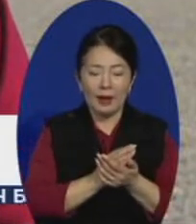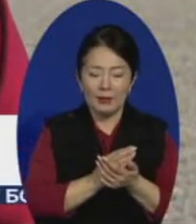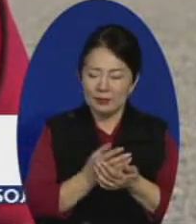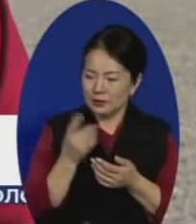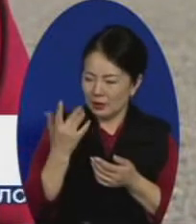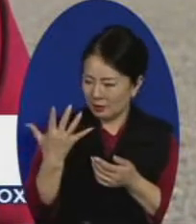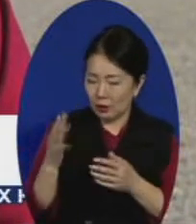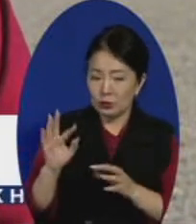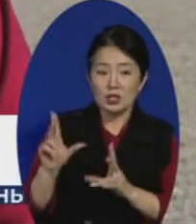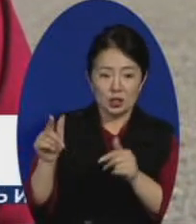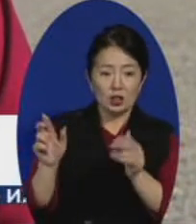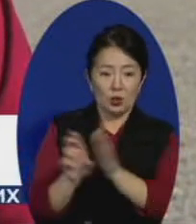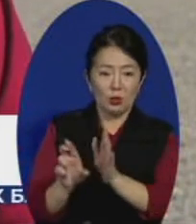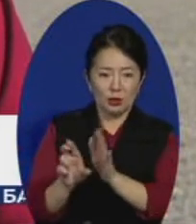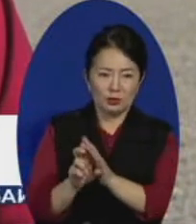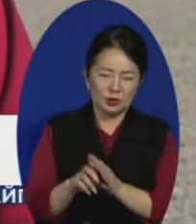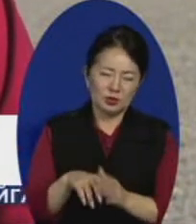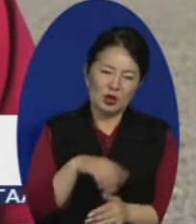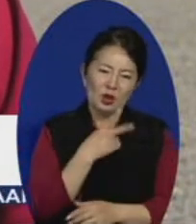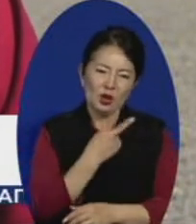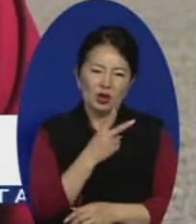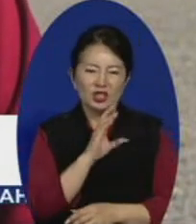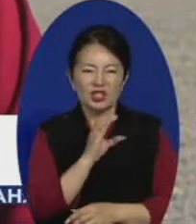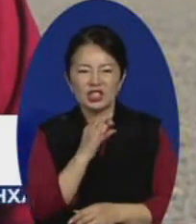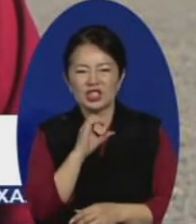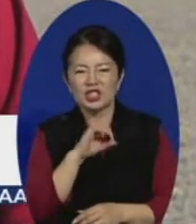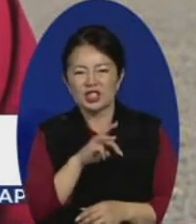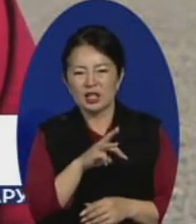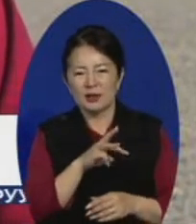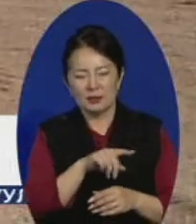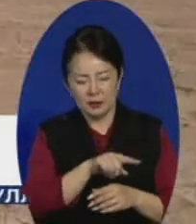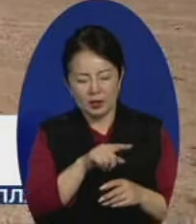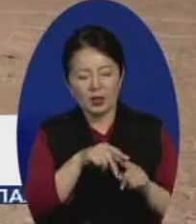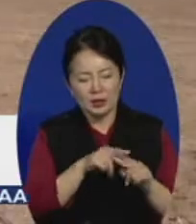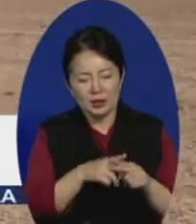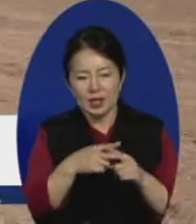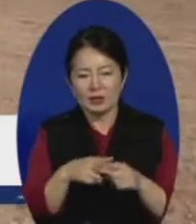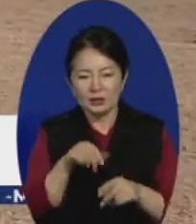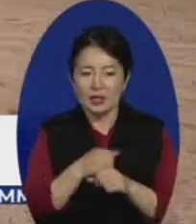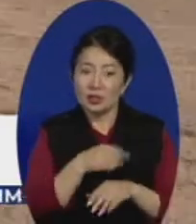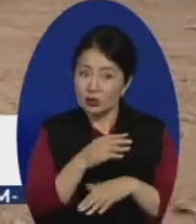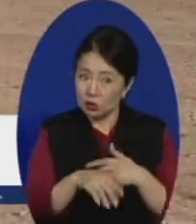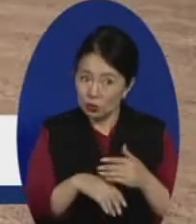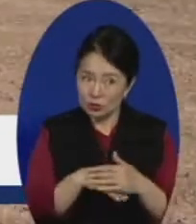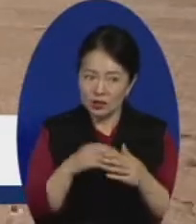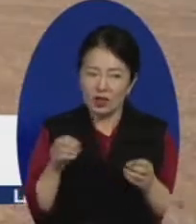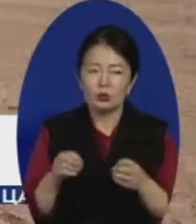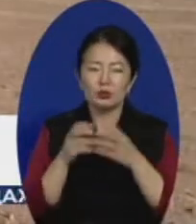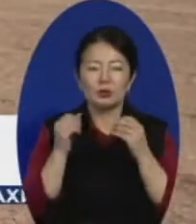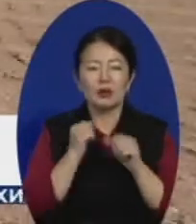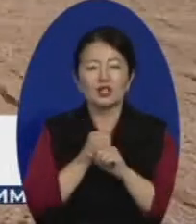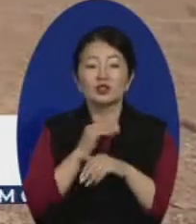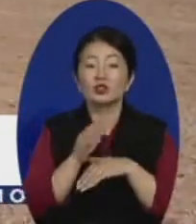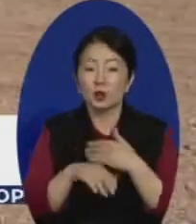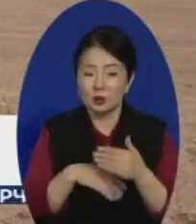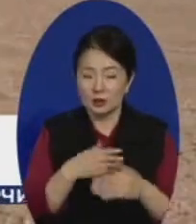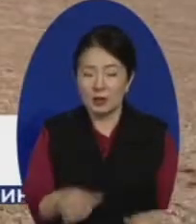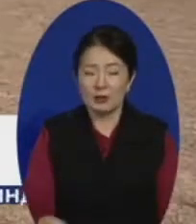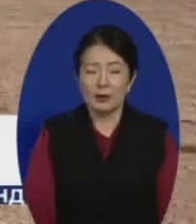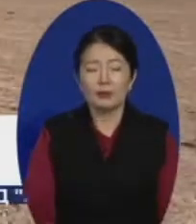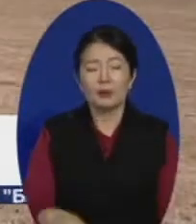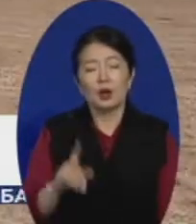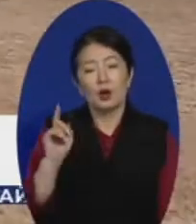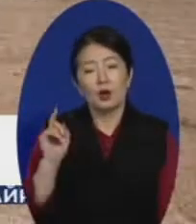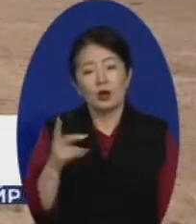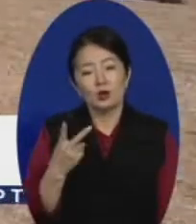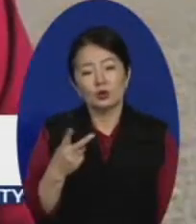буцаад сэргийх юм бол цоломж байна. За 2 систем бол одоо эд засварын ажил явагдаж байгаа. Бүтээн байгуулалтын ажил явагдаж байгаа.